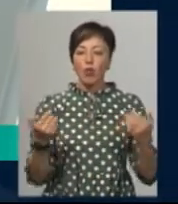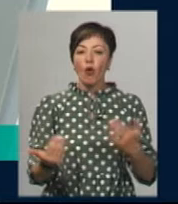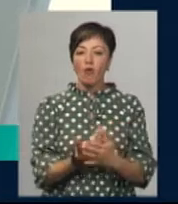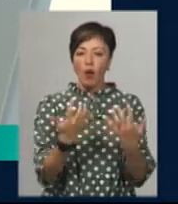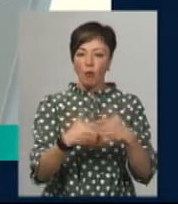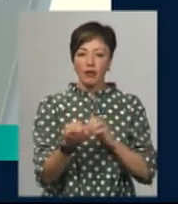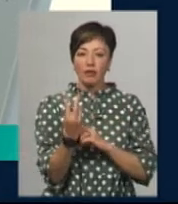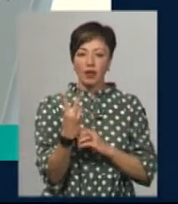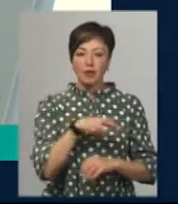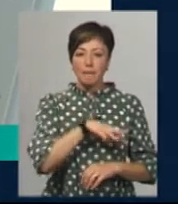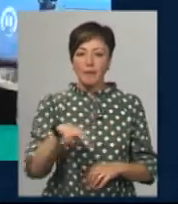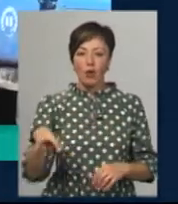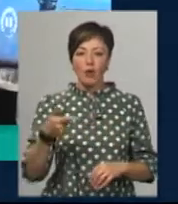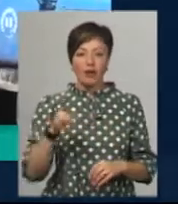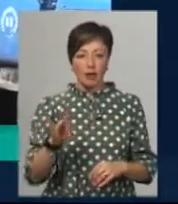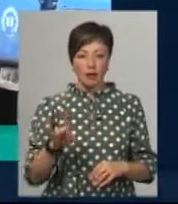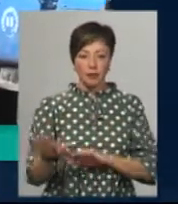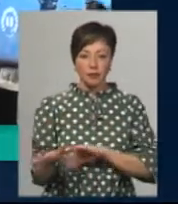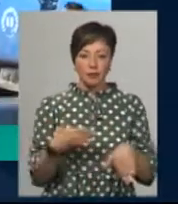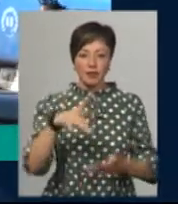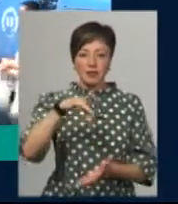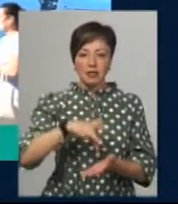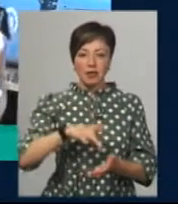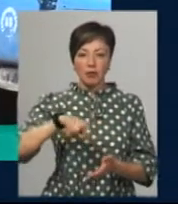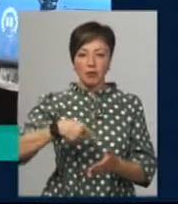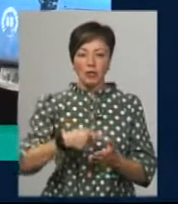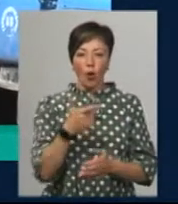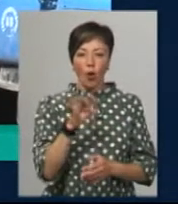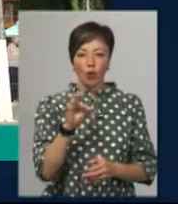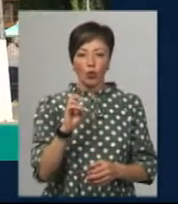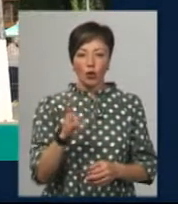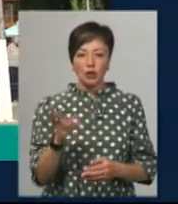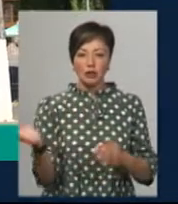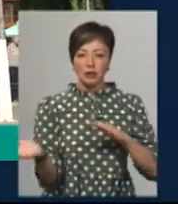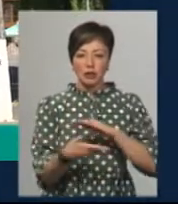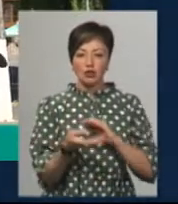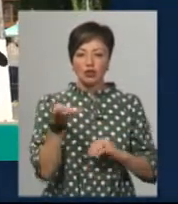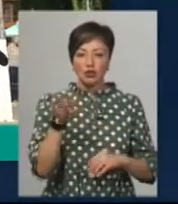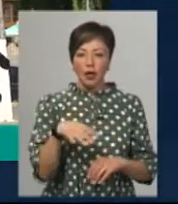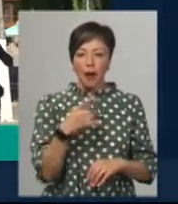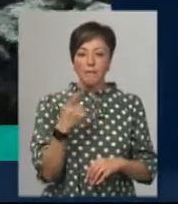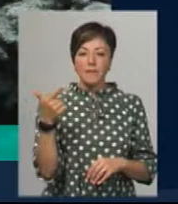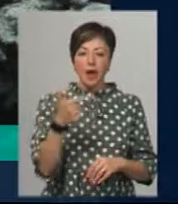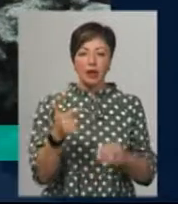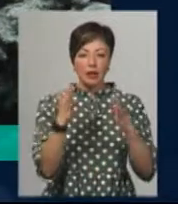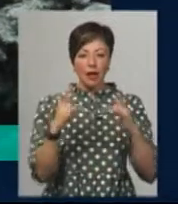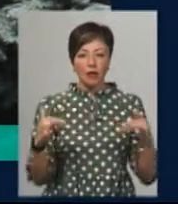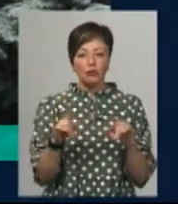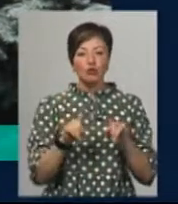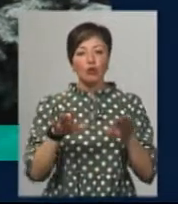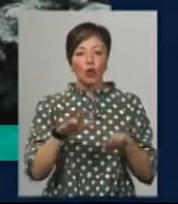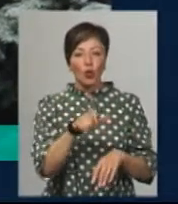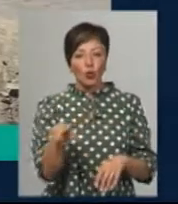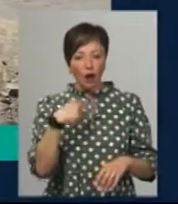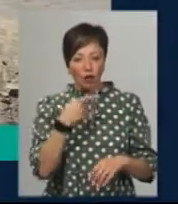обладнання на 12 мільйонів гривень. У середмісті Городка комунальники зрізали 4 блакитні ялинки. Що про це говорять місцеві